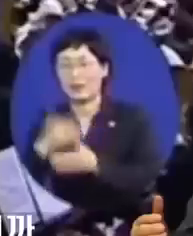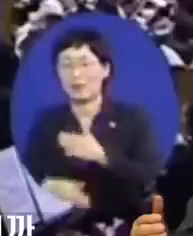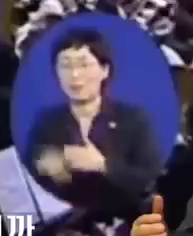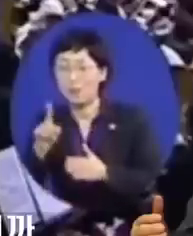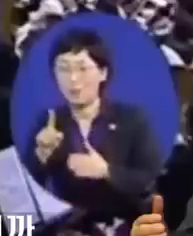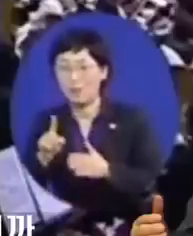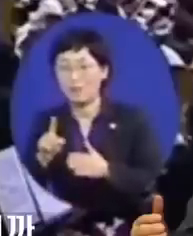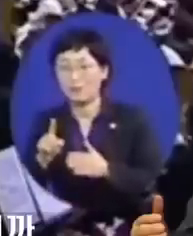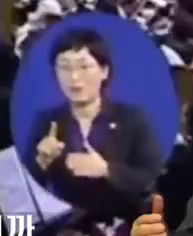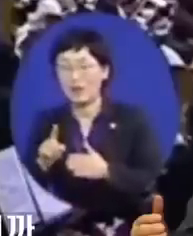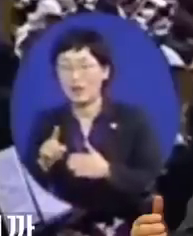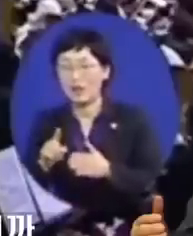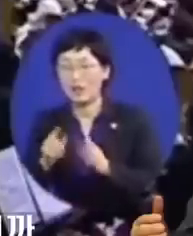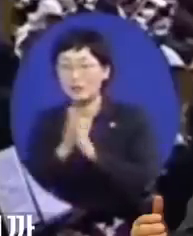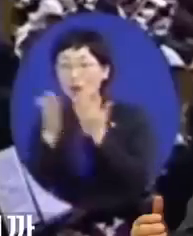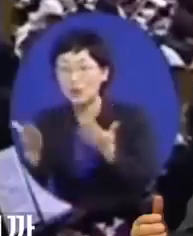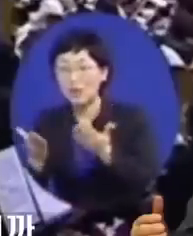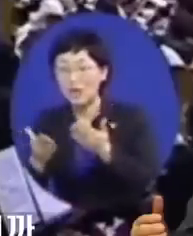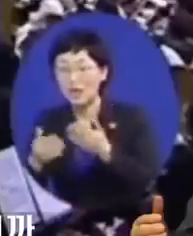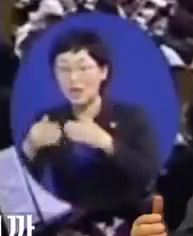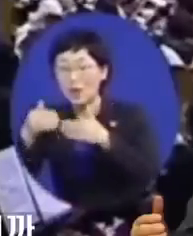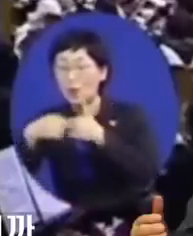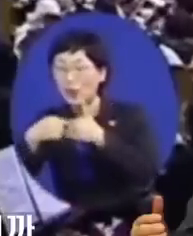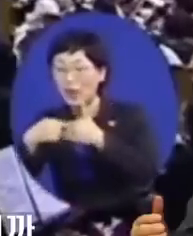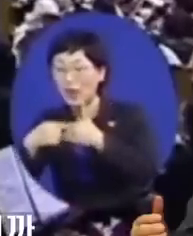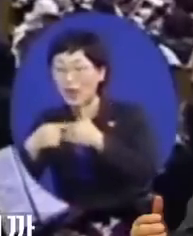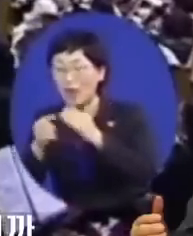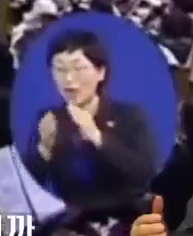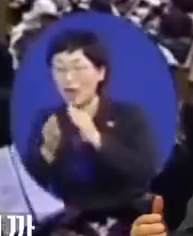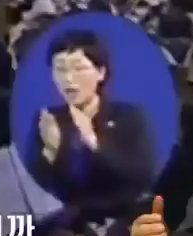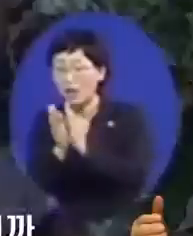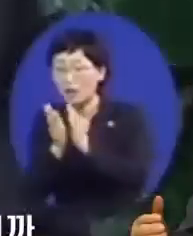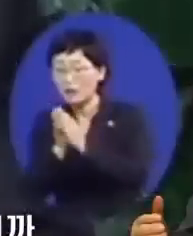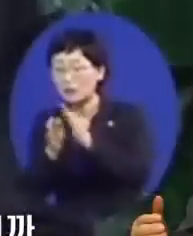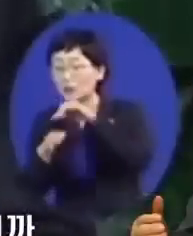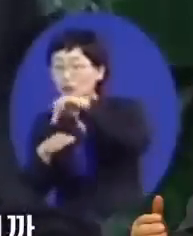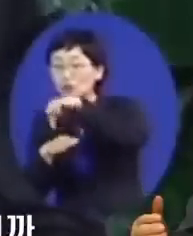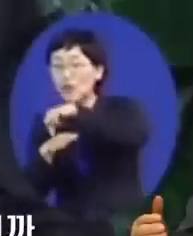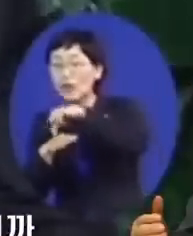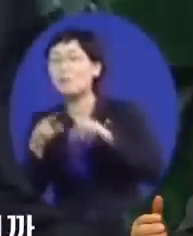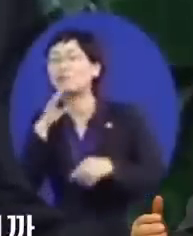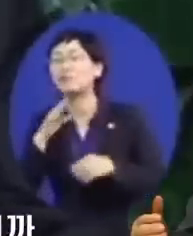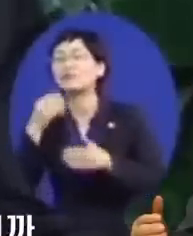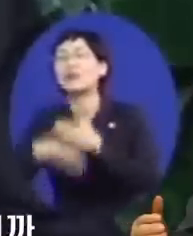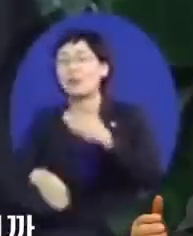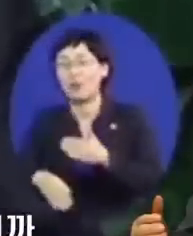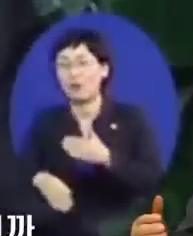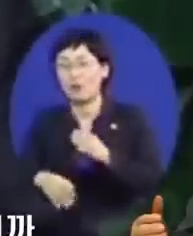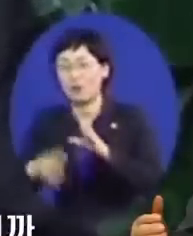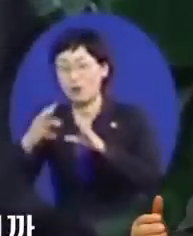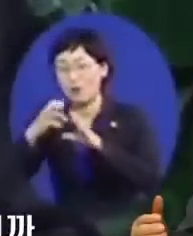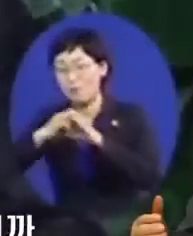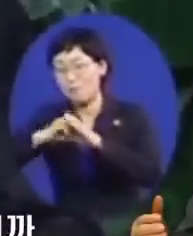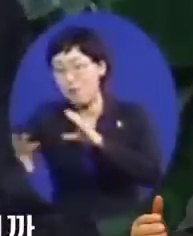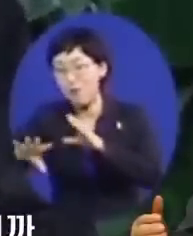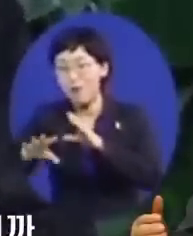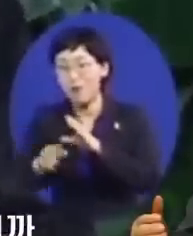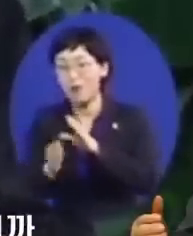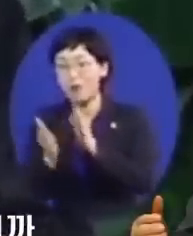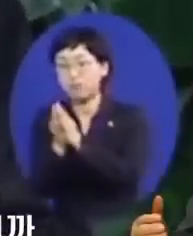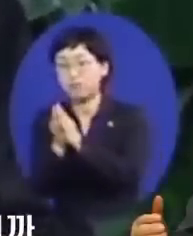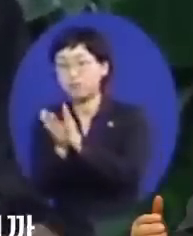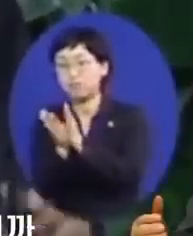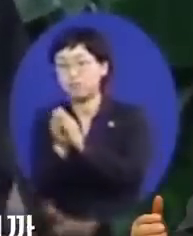성경 앞의 두께와 뒤에 표지밖에 남지 않는데 성경에 있는 기적 다 뽑아버리면 요 두 장밖에 안